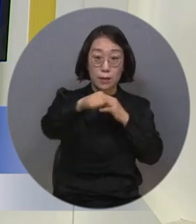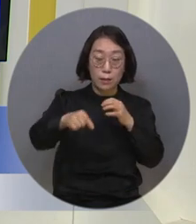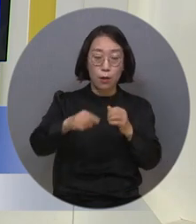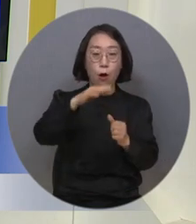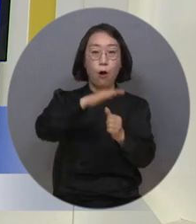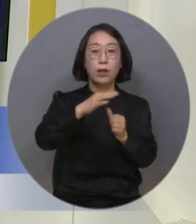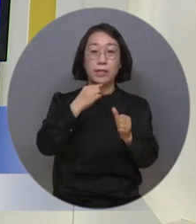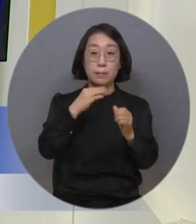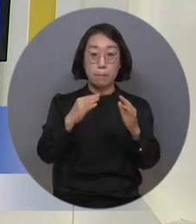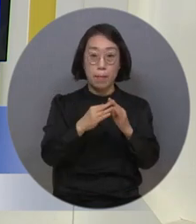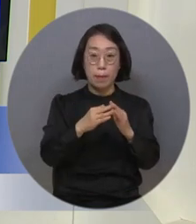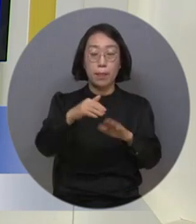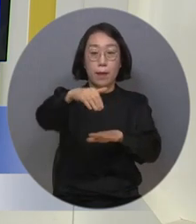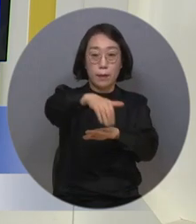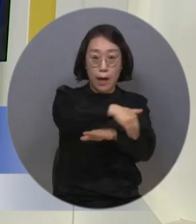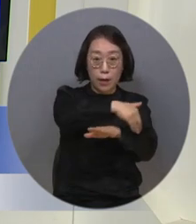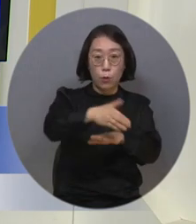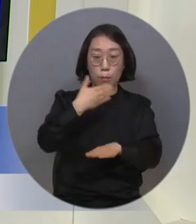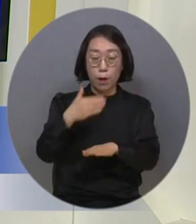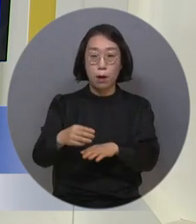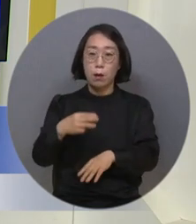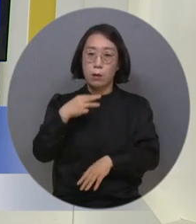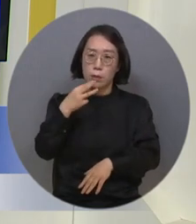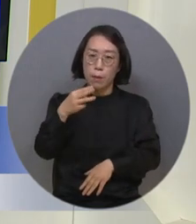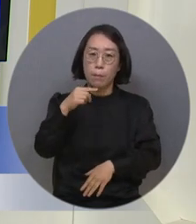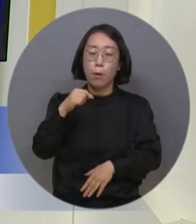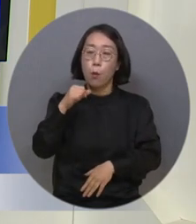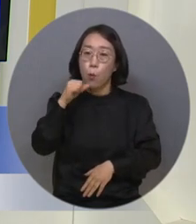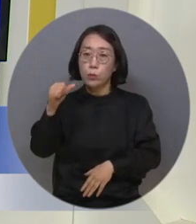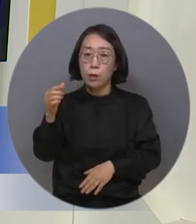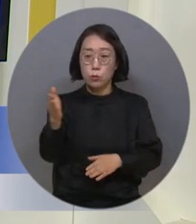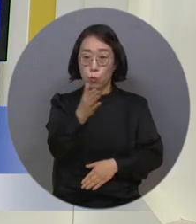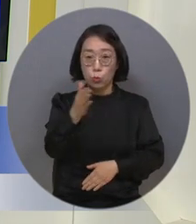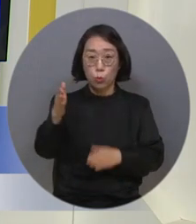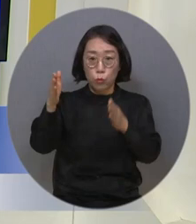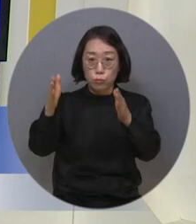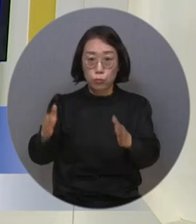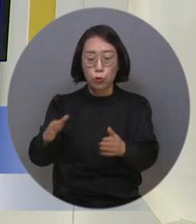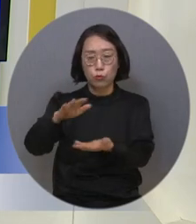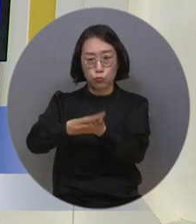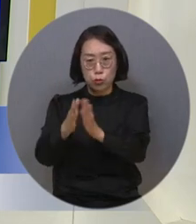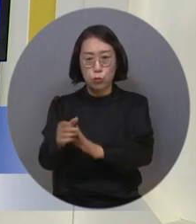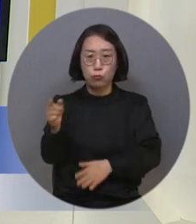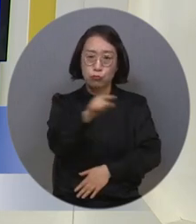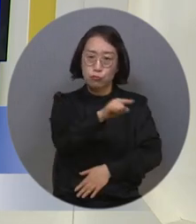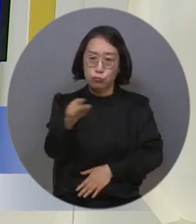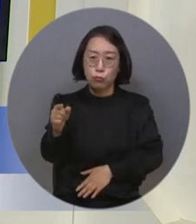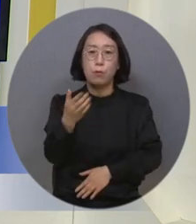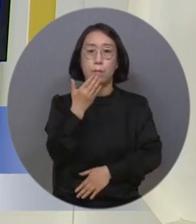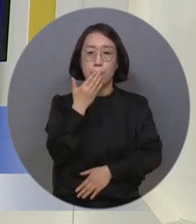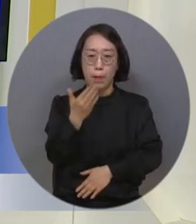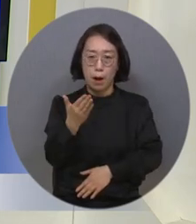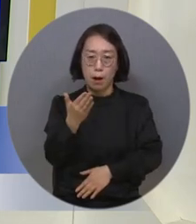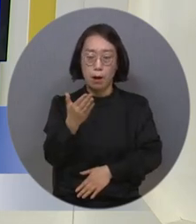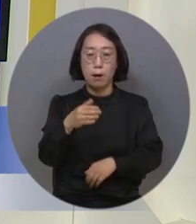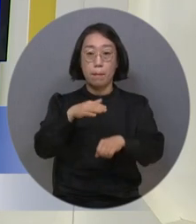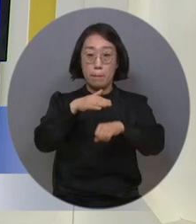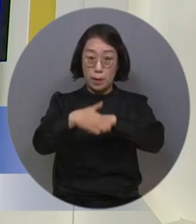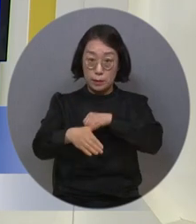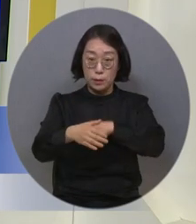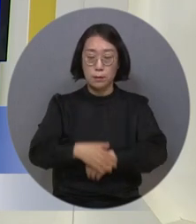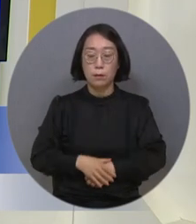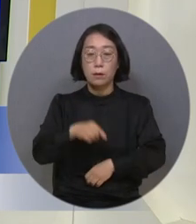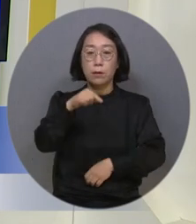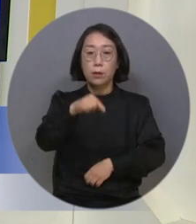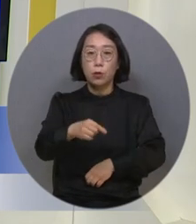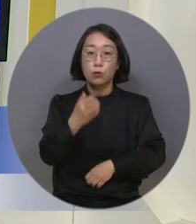어린이집만 등원이 가능한 데 반해 만 3에서 5세 영유아는 유치원으로도 등원을 할 수 있는 구조인데요. 이런